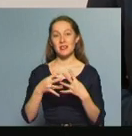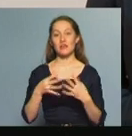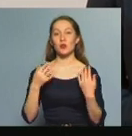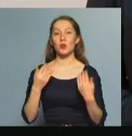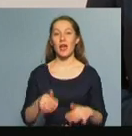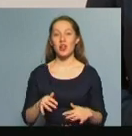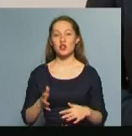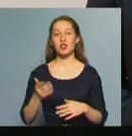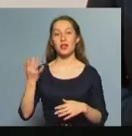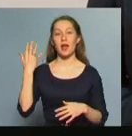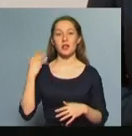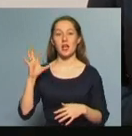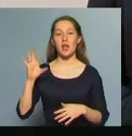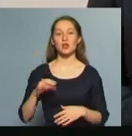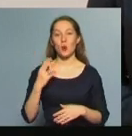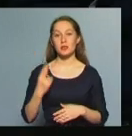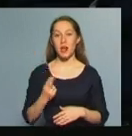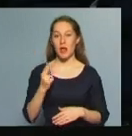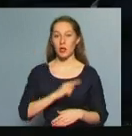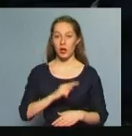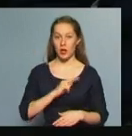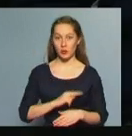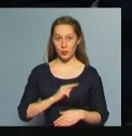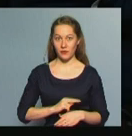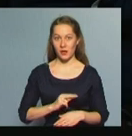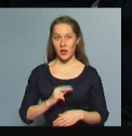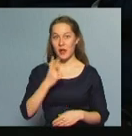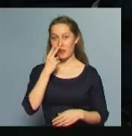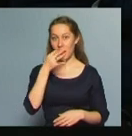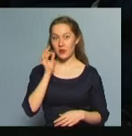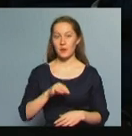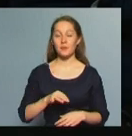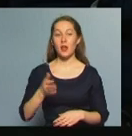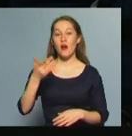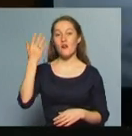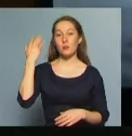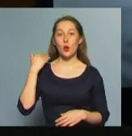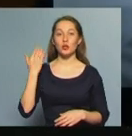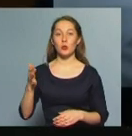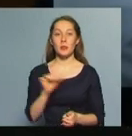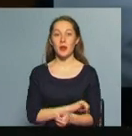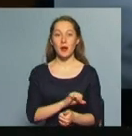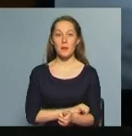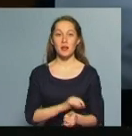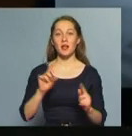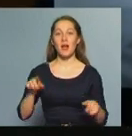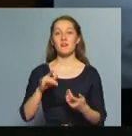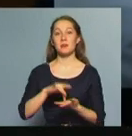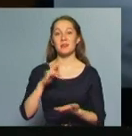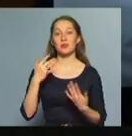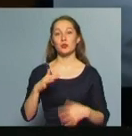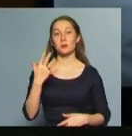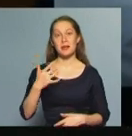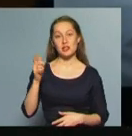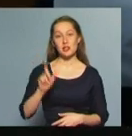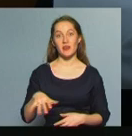ранее социальные и трудовые навыки. Таких, как Тимур, в прошлом активных наркопотребителей в центре сегодня 5 человек. Все